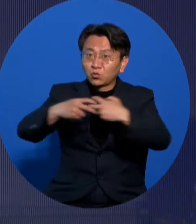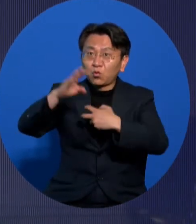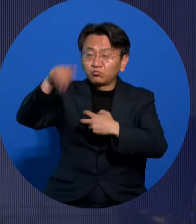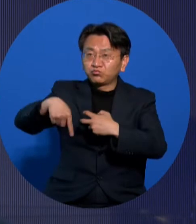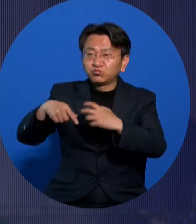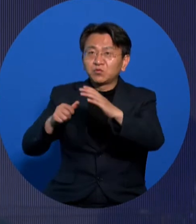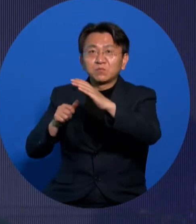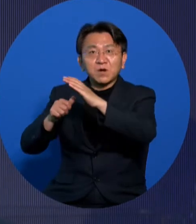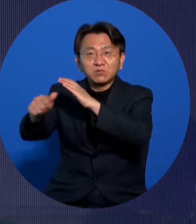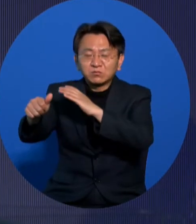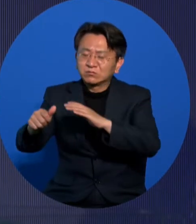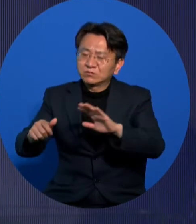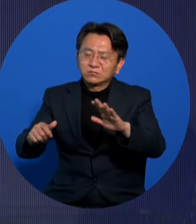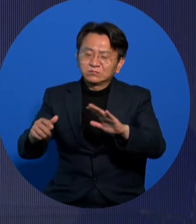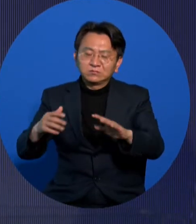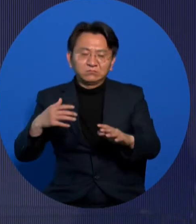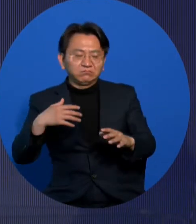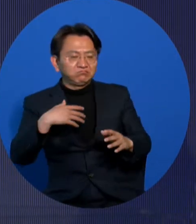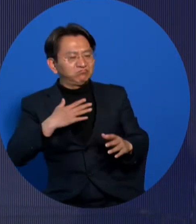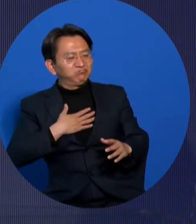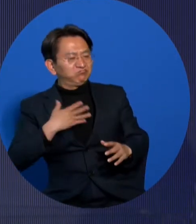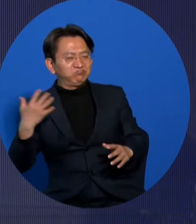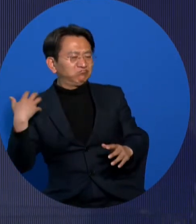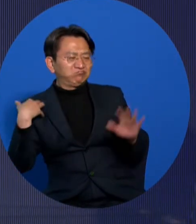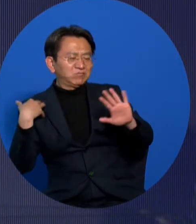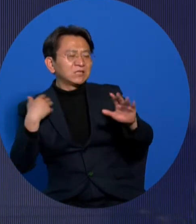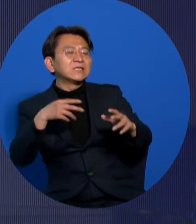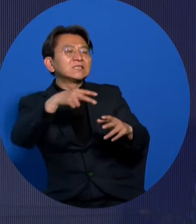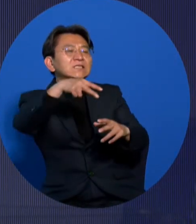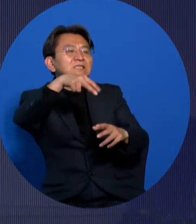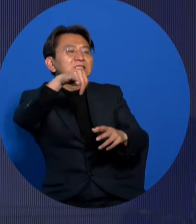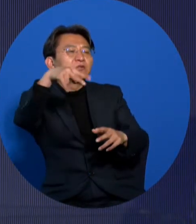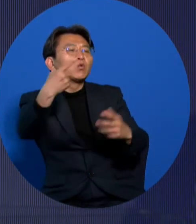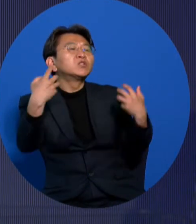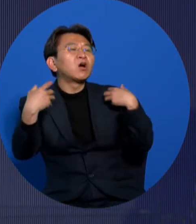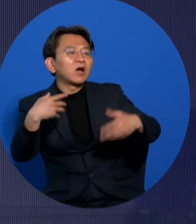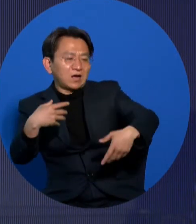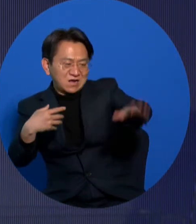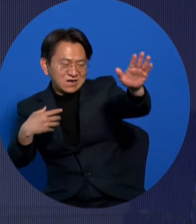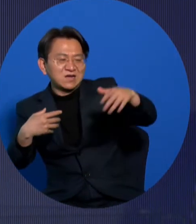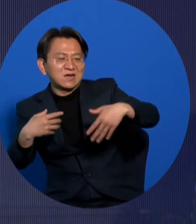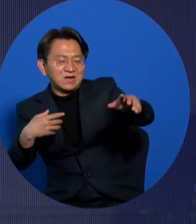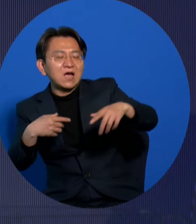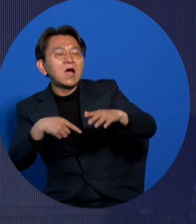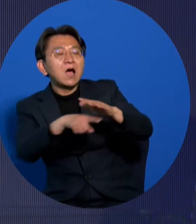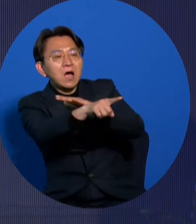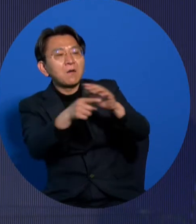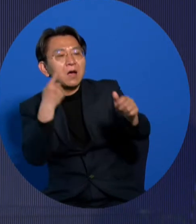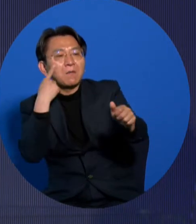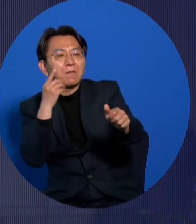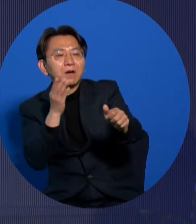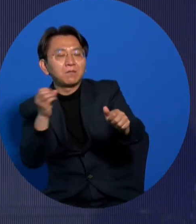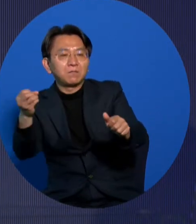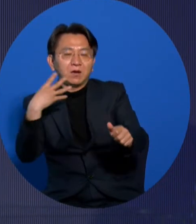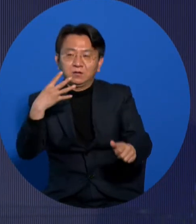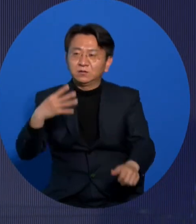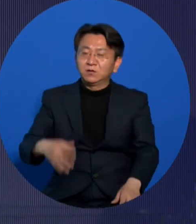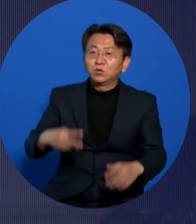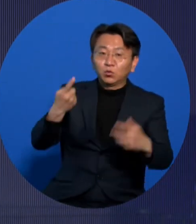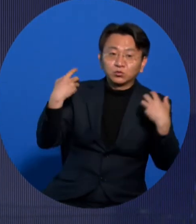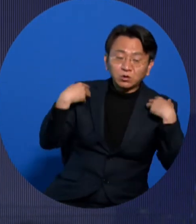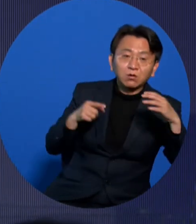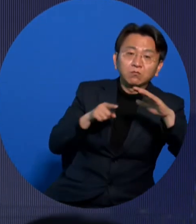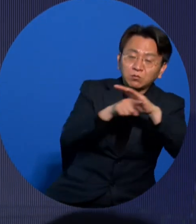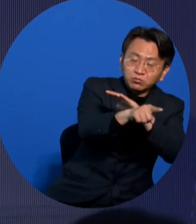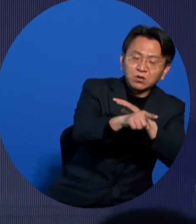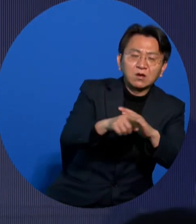업무가 아니고 이건 지자체의 권한이다. 그래서 다시 도에 가면은 우리가 하는 게 아니라